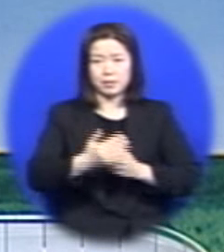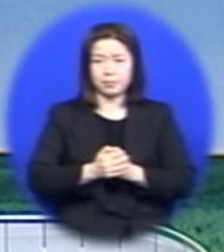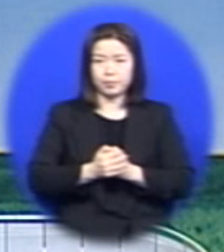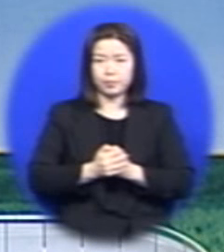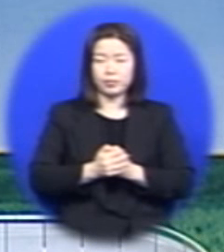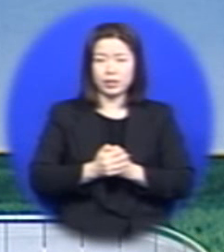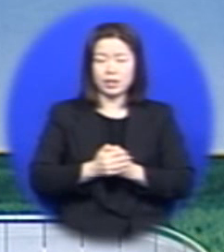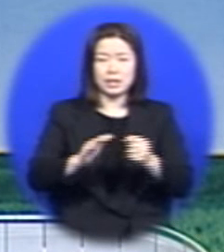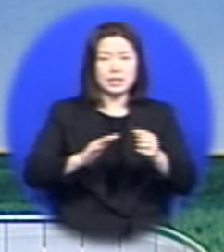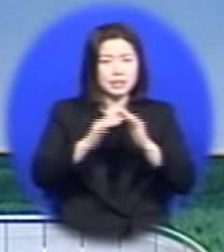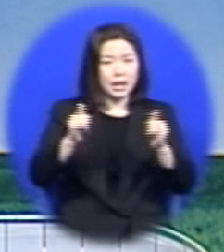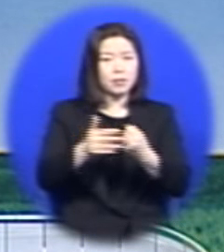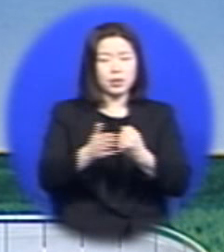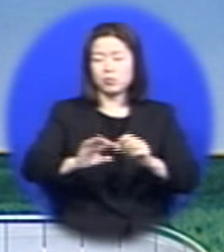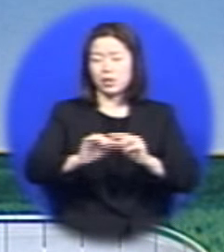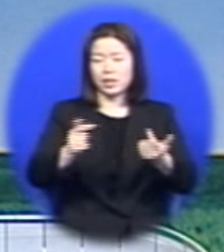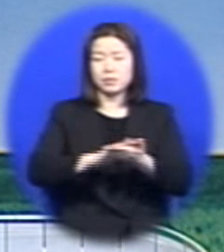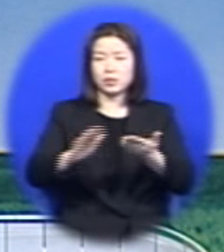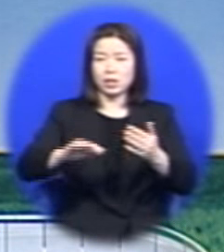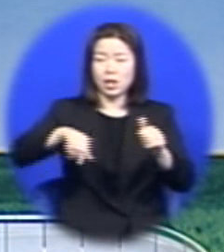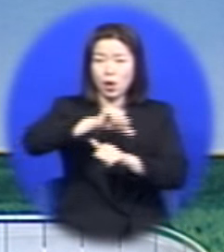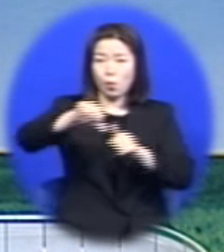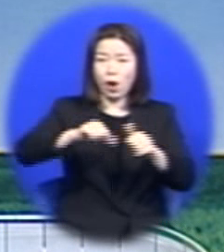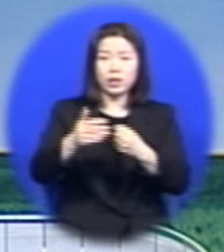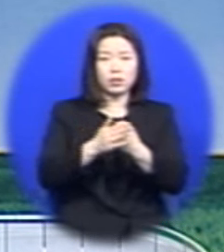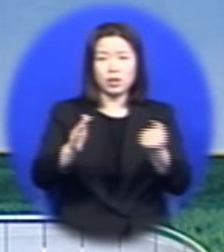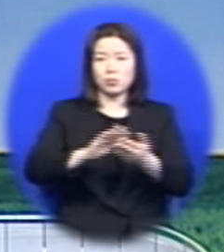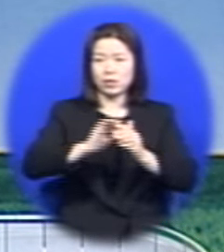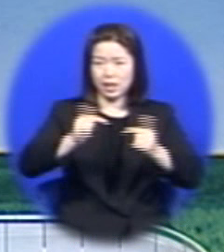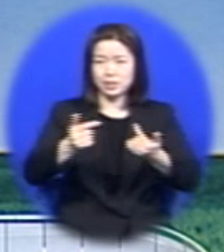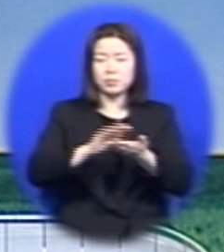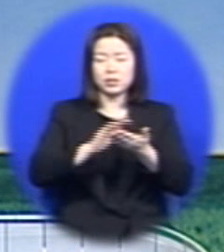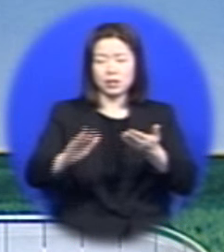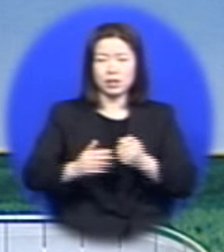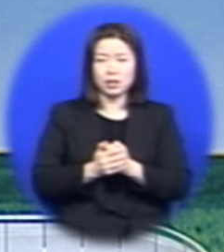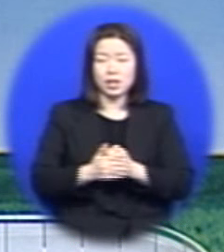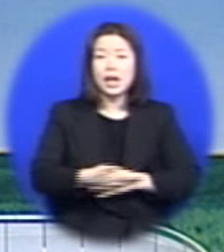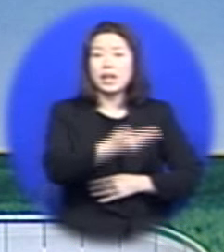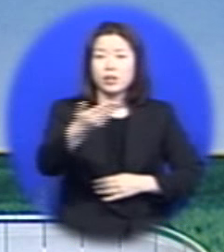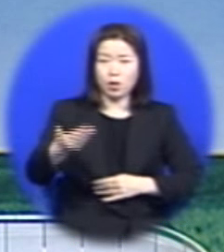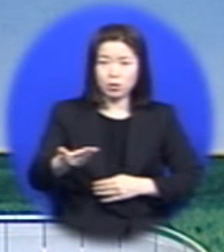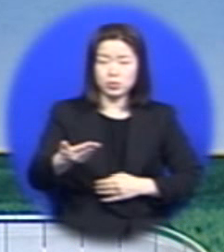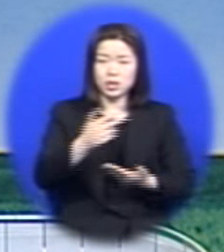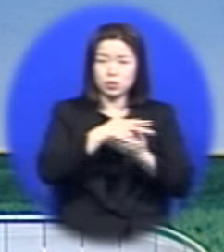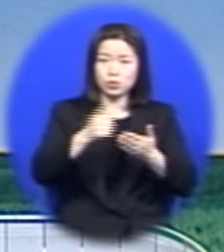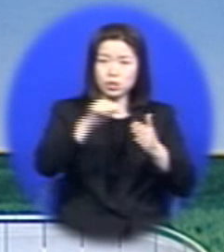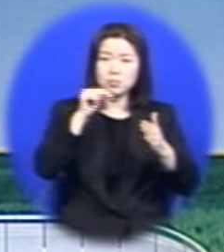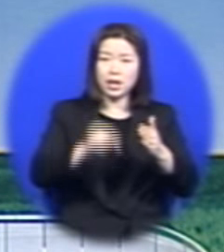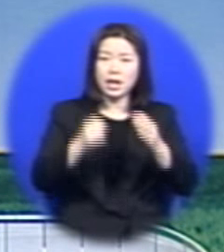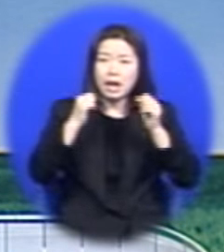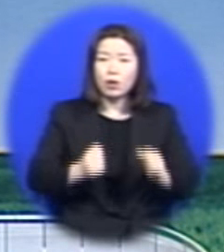사람 때문 아닙니다. 환경 때문도 아닙니다. 여러분이 주님 안에 거하지 않고